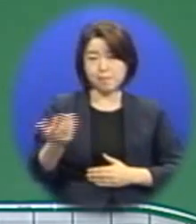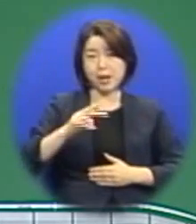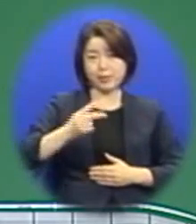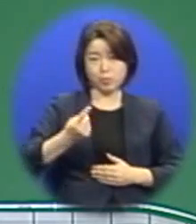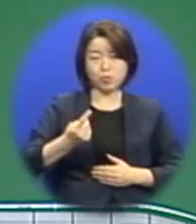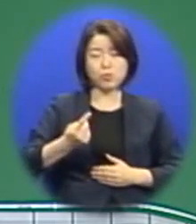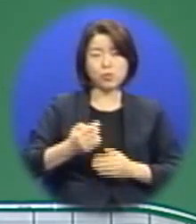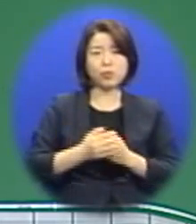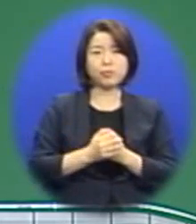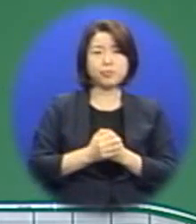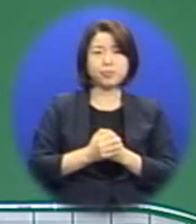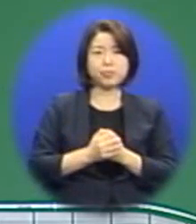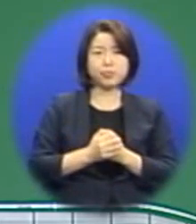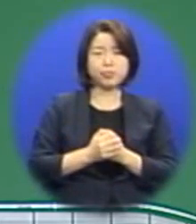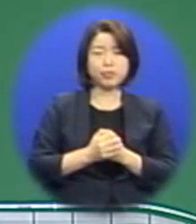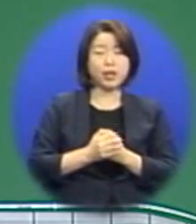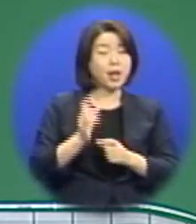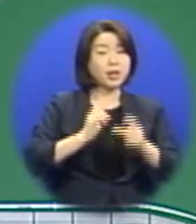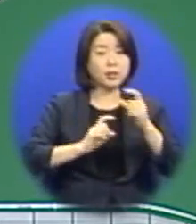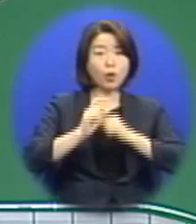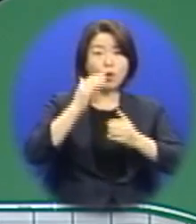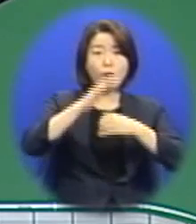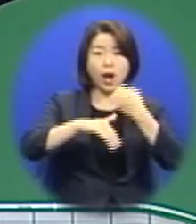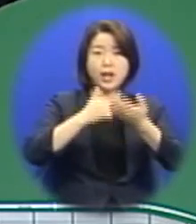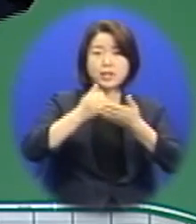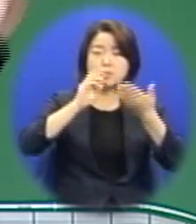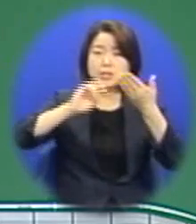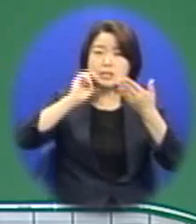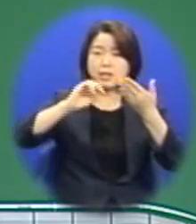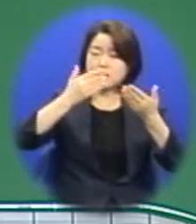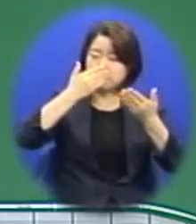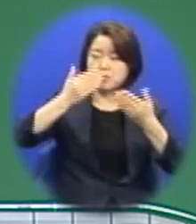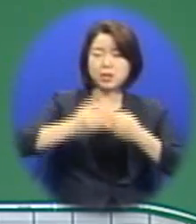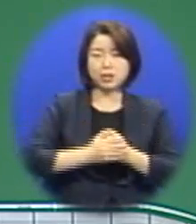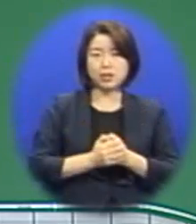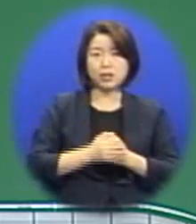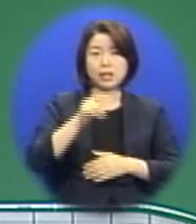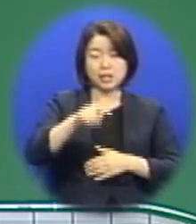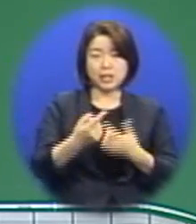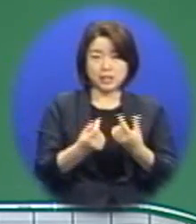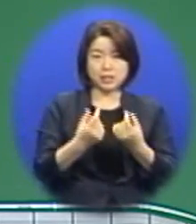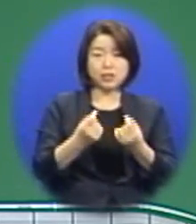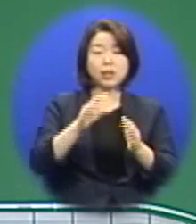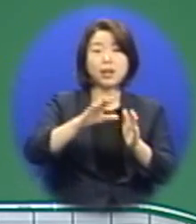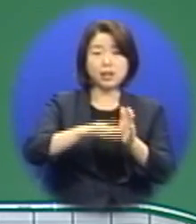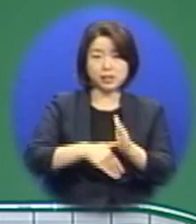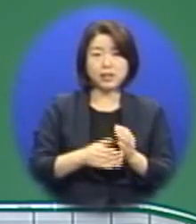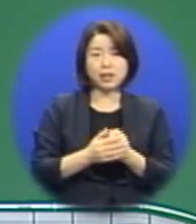그는 더 하나님을 찬양했습니다. 그렇게 하면서